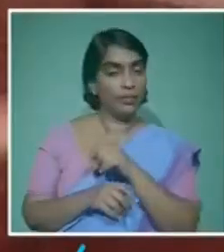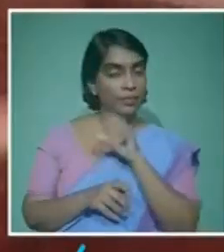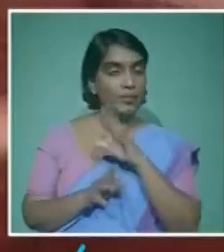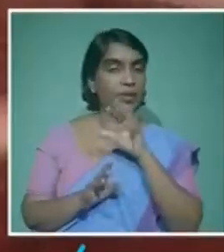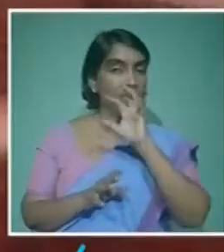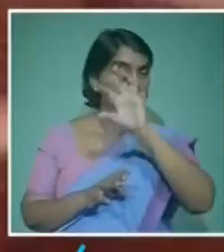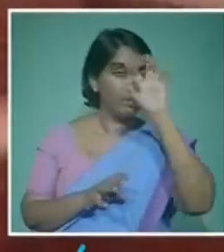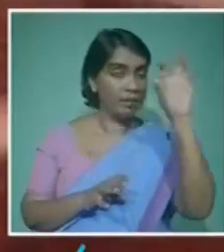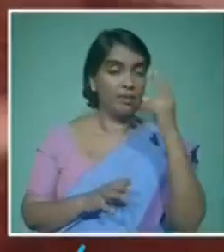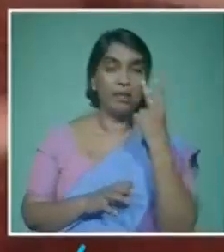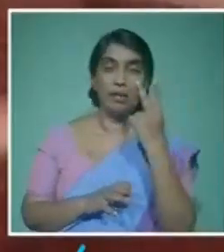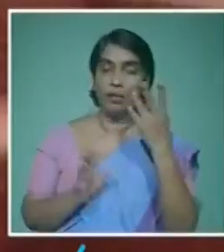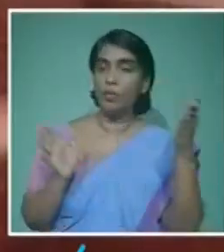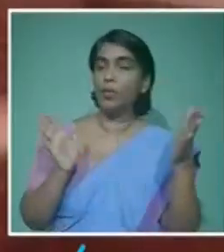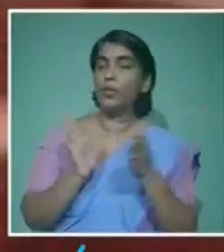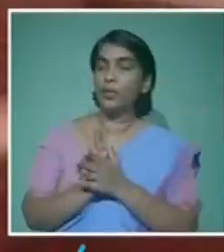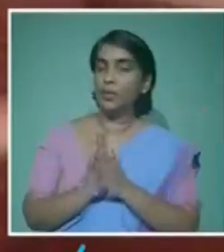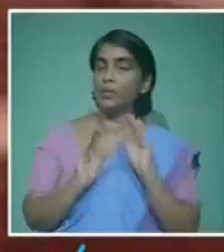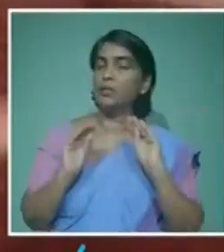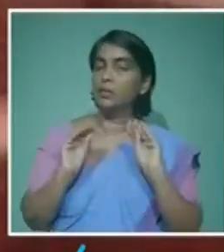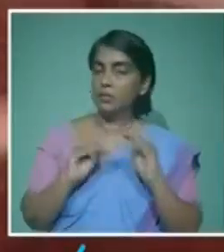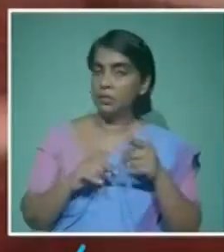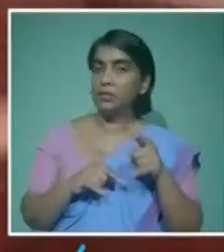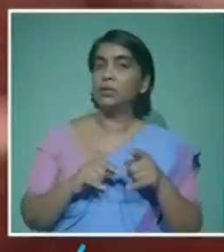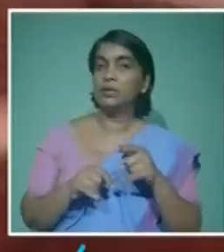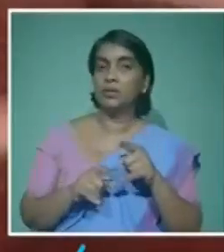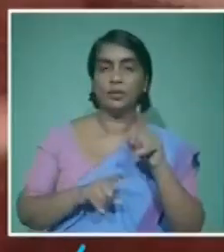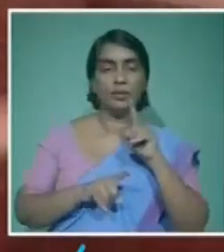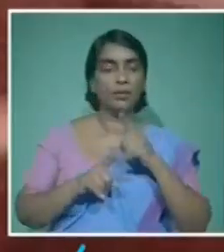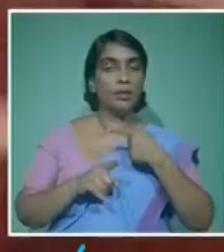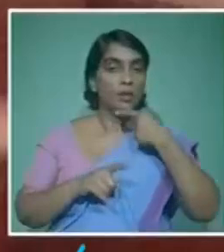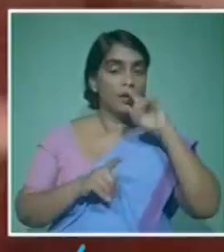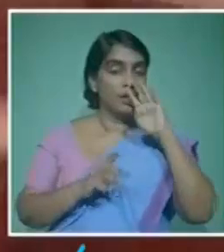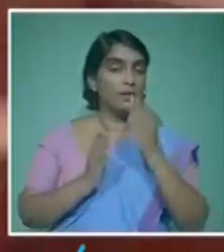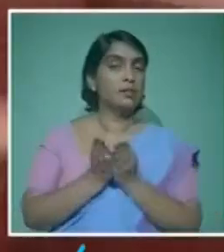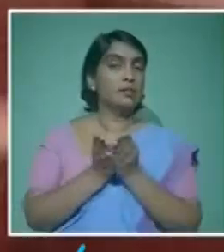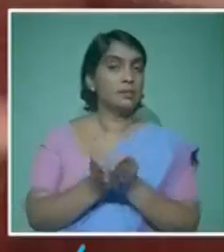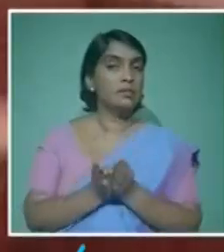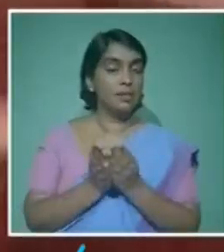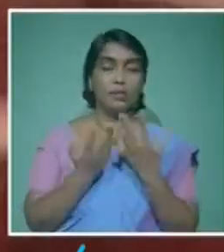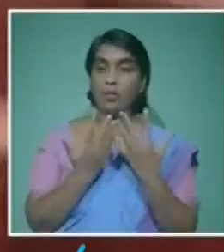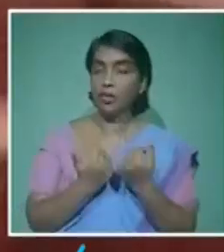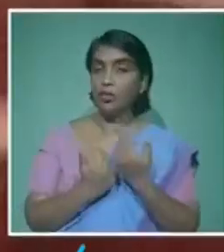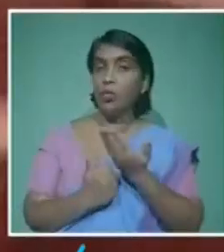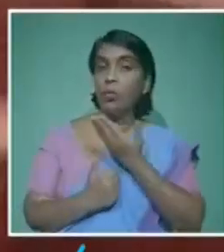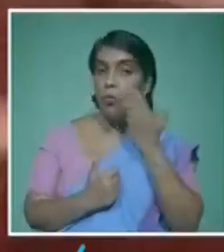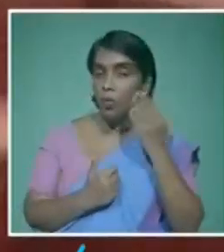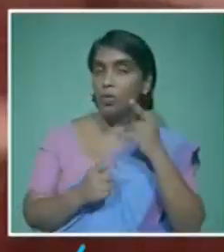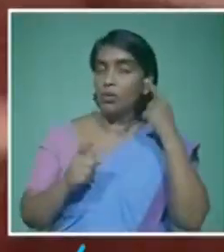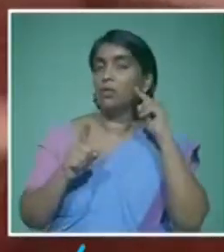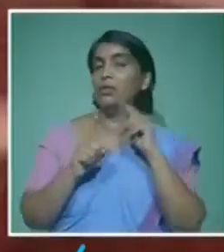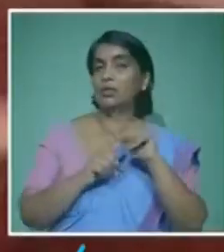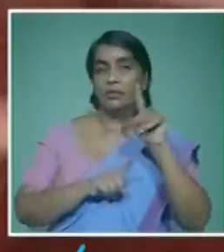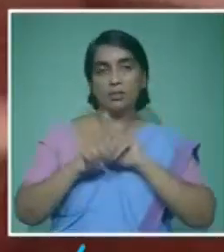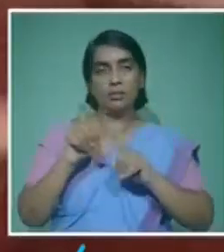அப்பகுதியில் ஆரம்பித்தல், கடல்வள முகாமைத்துவத்தை ஏற்படுத்துதல், விழிப்புணர்வு நடவடிக்கைகளை மேற்கொள்ளல் போன்ற